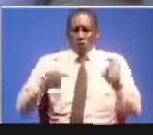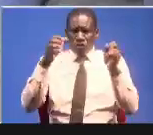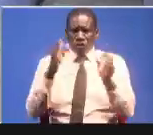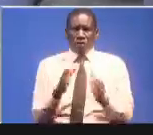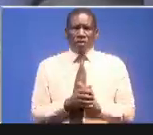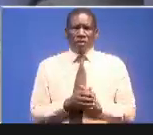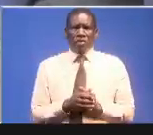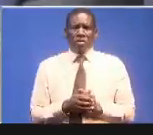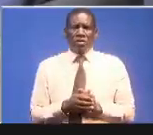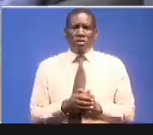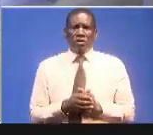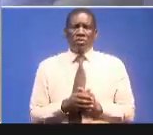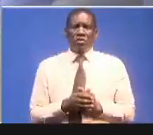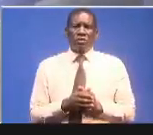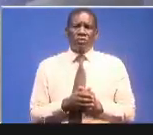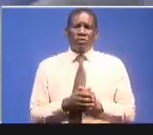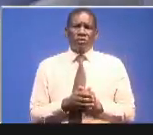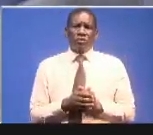agencies.